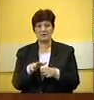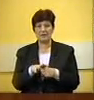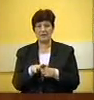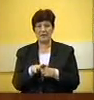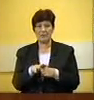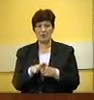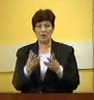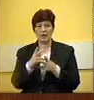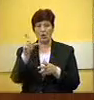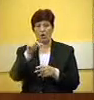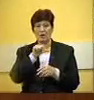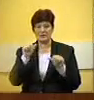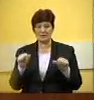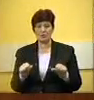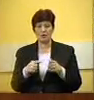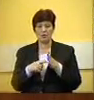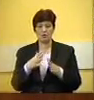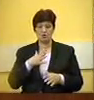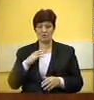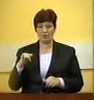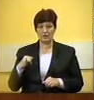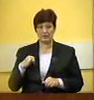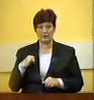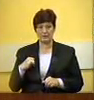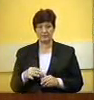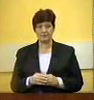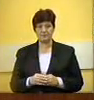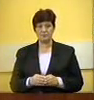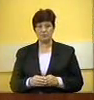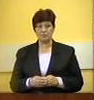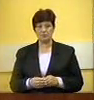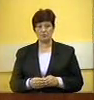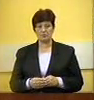tako, da kao lokalne samouprave pokažu svoj interes.